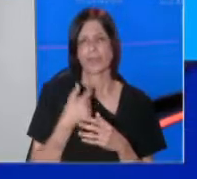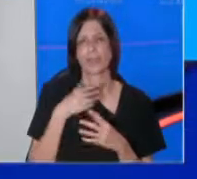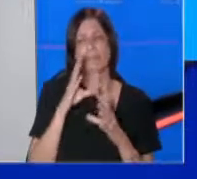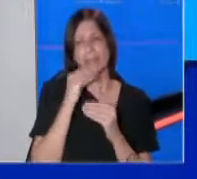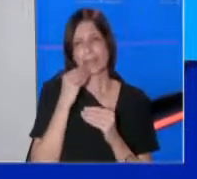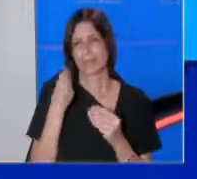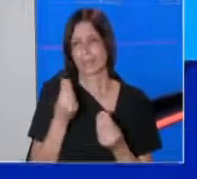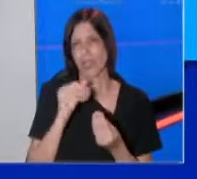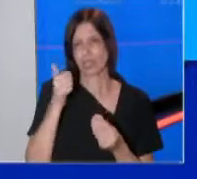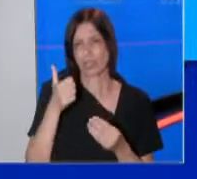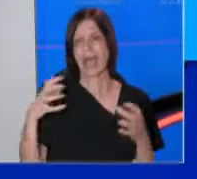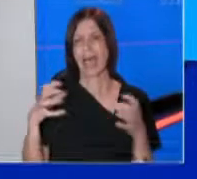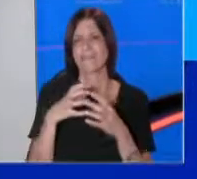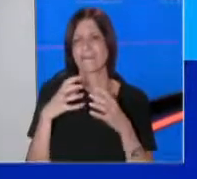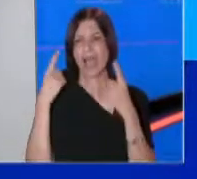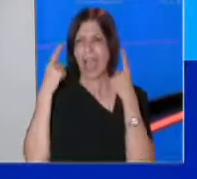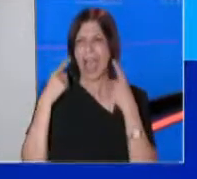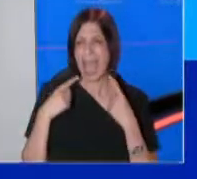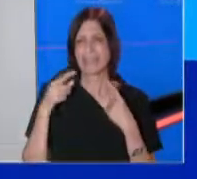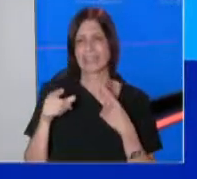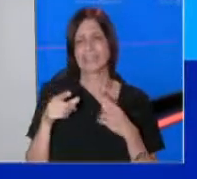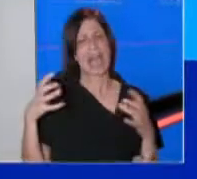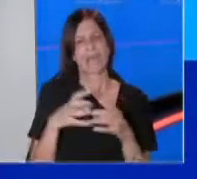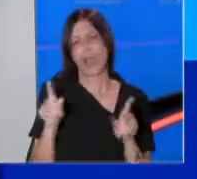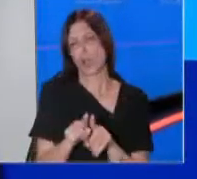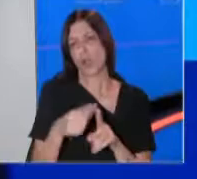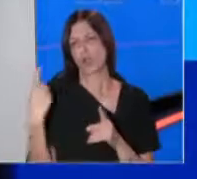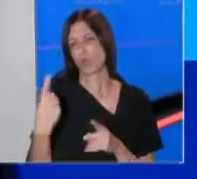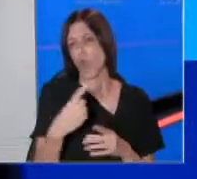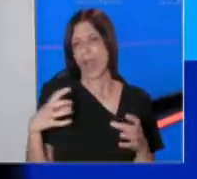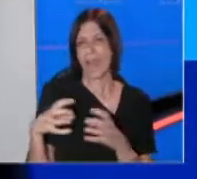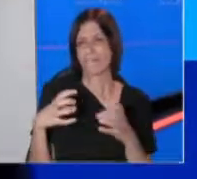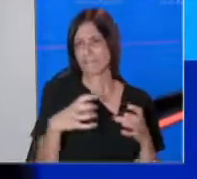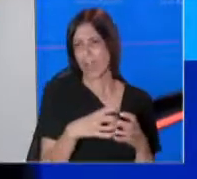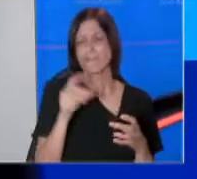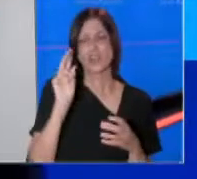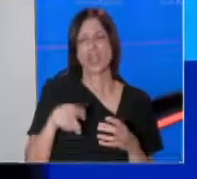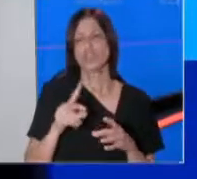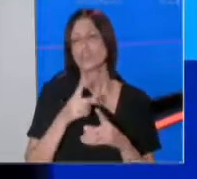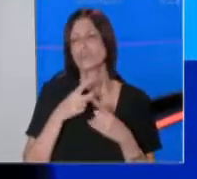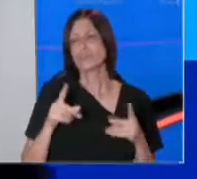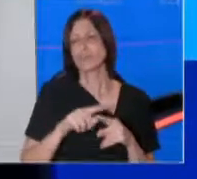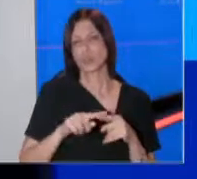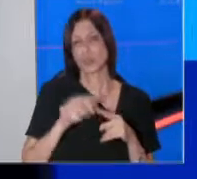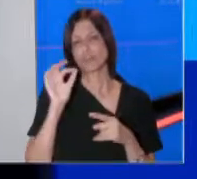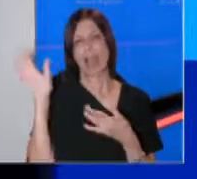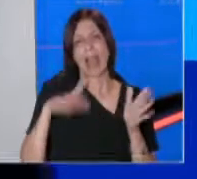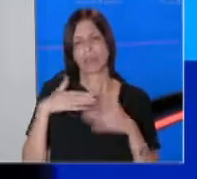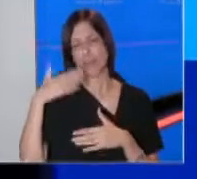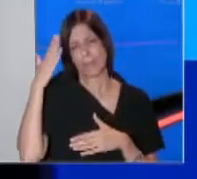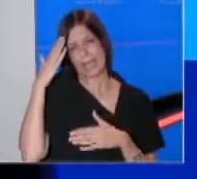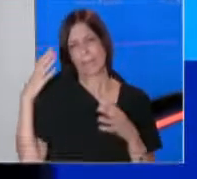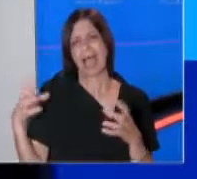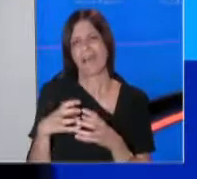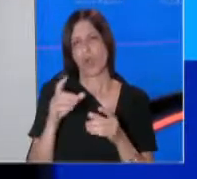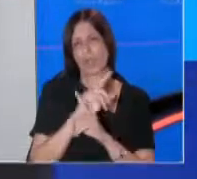קודם כל, החברה החרדית היא קודם כל חברה, כמו כל חברה אחרת, ויש בה את כל סוגי האלימות שאנחנו מכירים מחברות